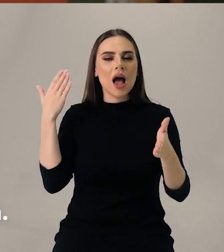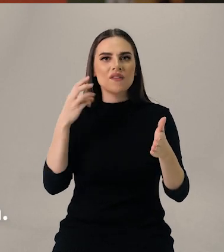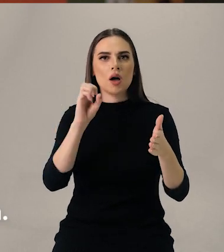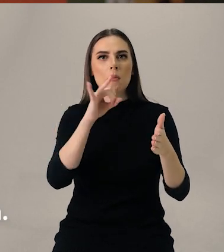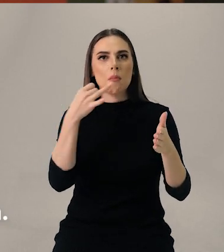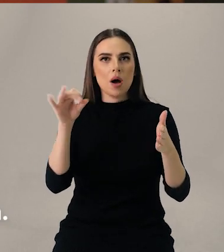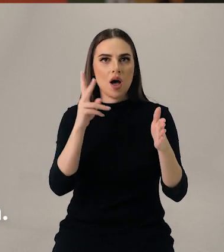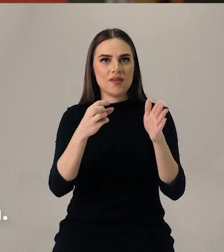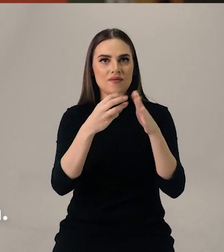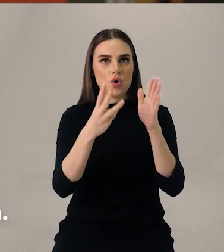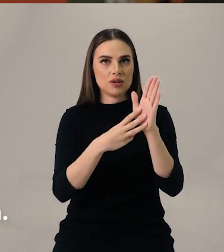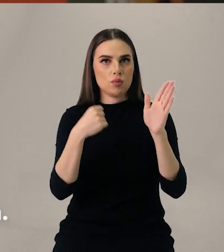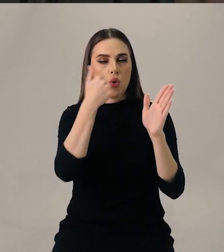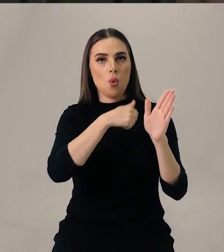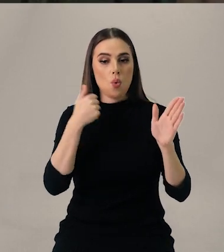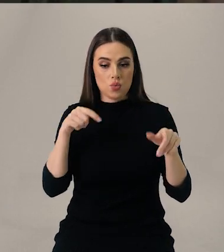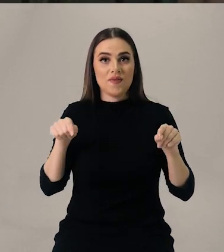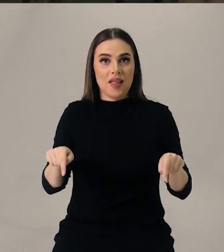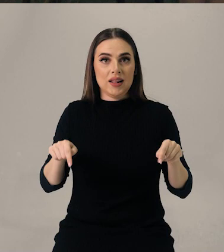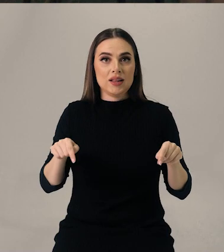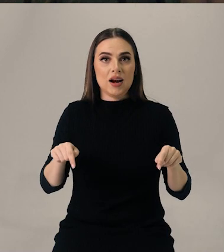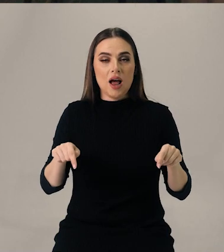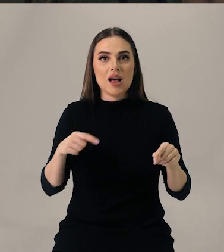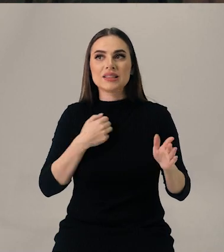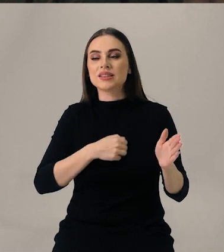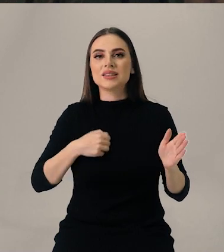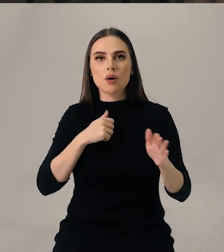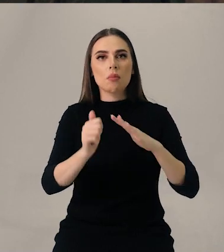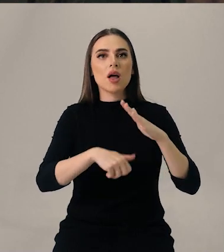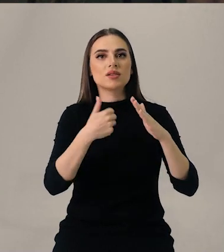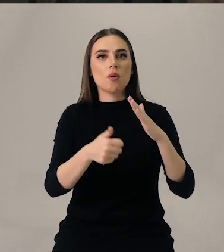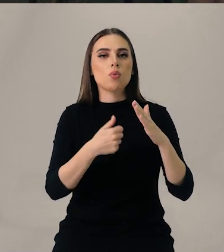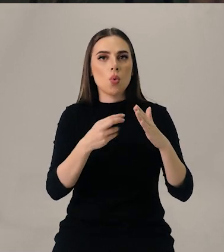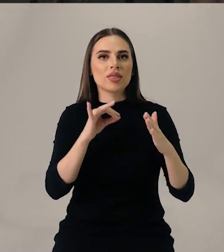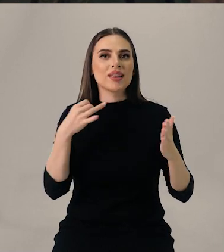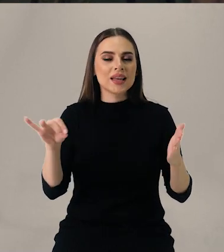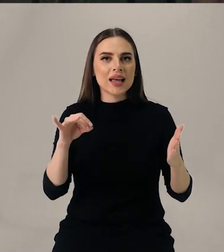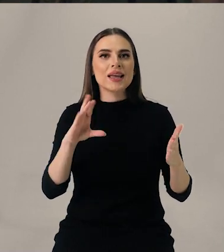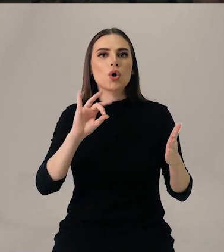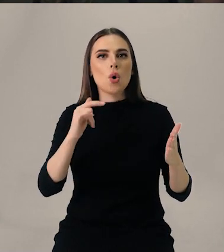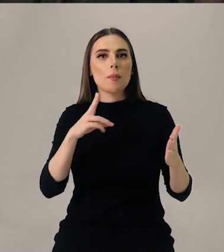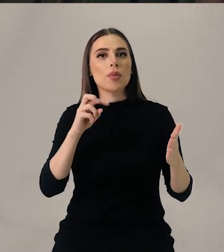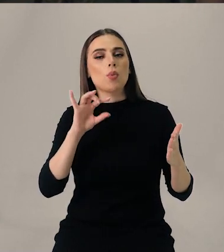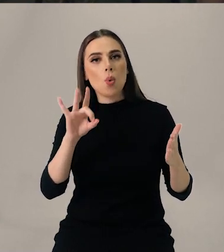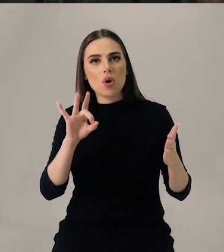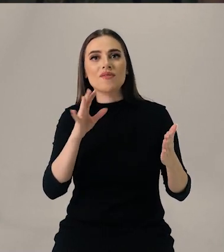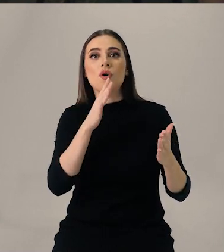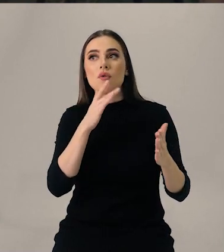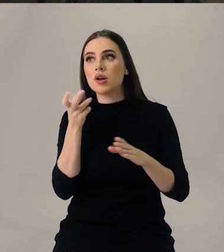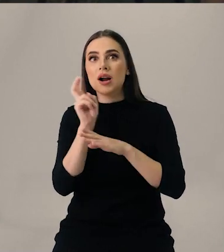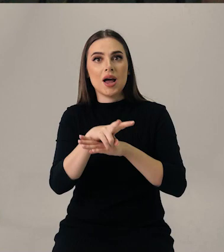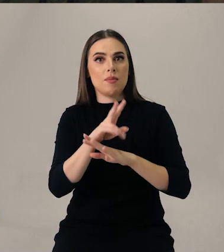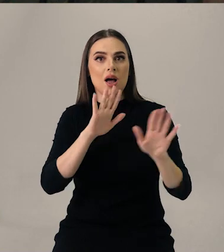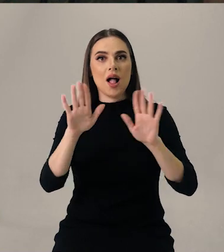мае 2018 года. В этот раз на картину обозлился безработный Игорь Подпорин. Во время посещения галереи он схватил один